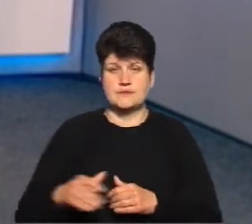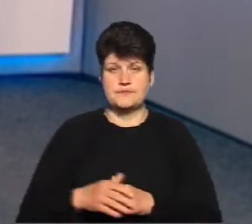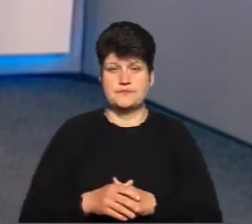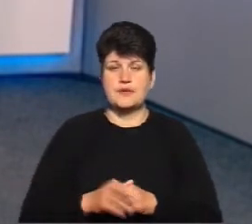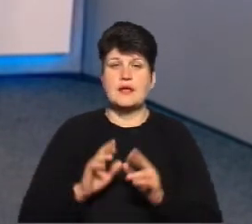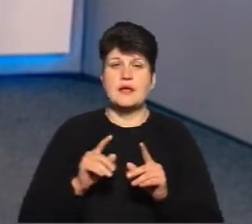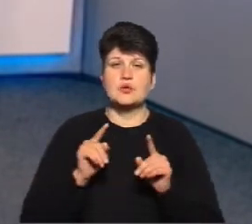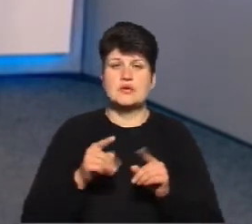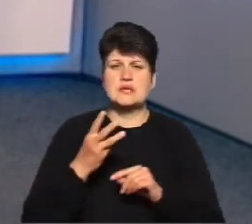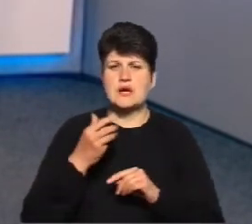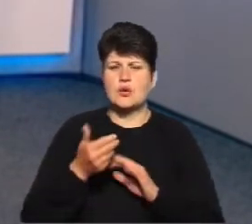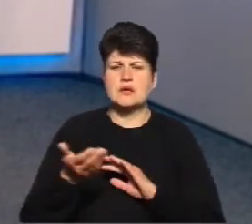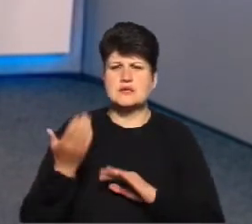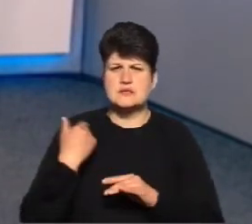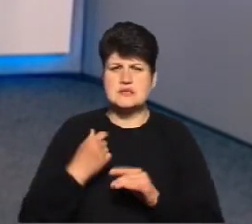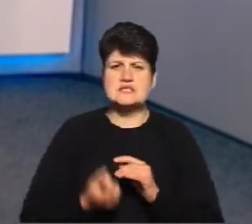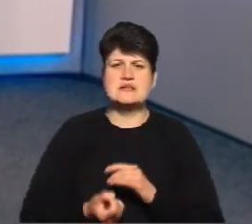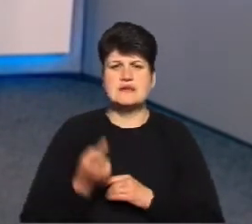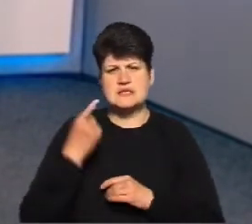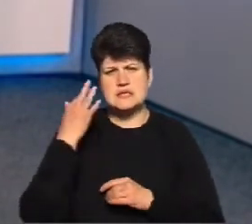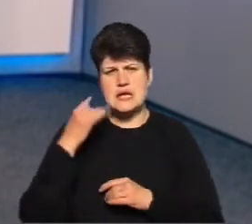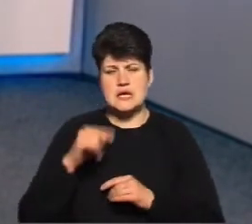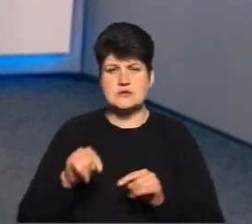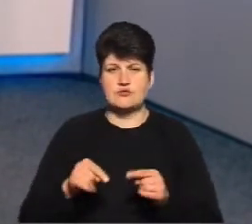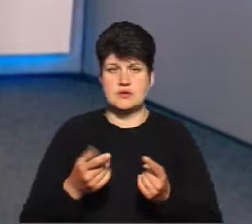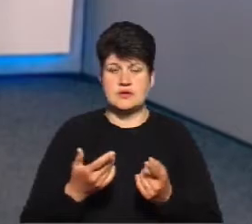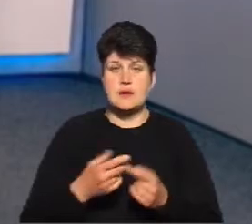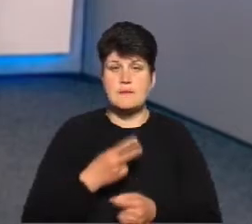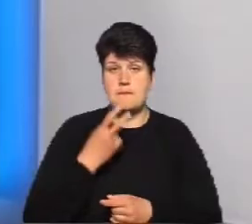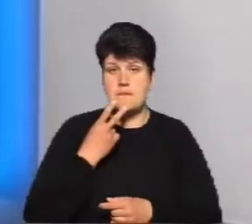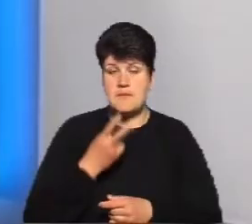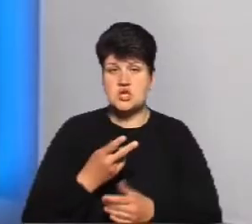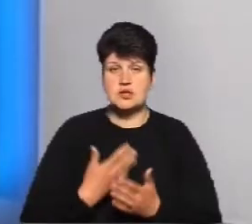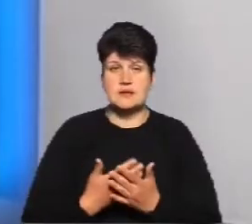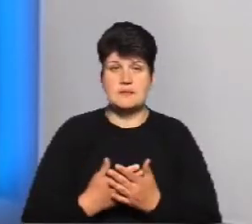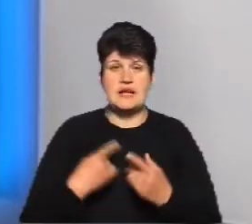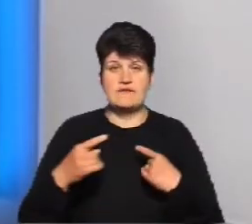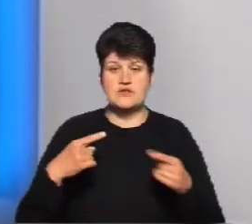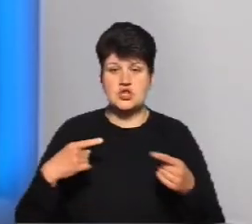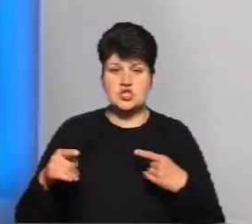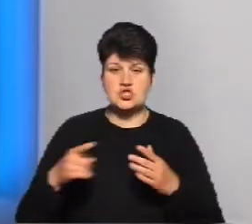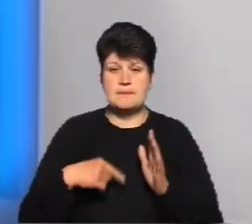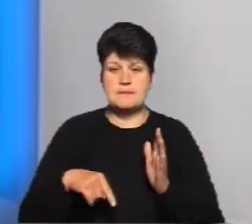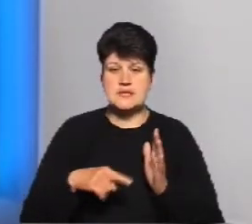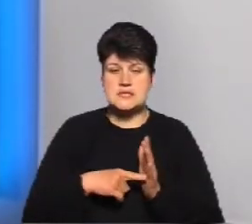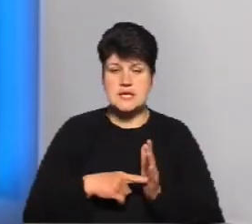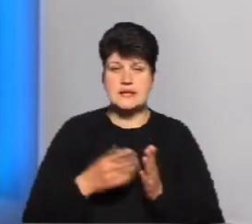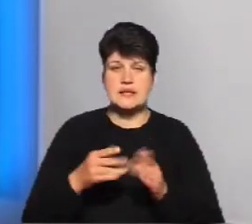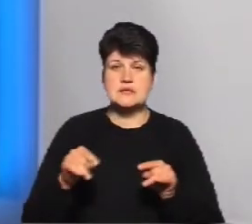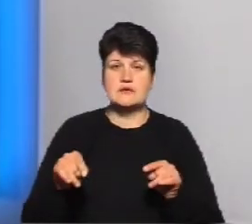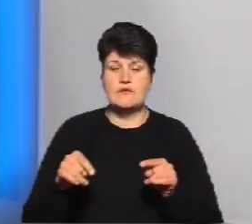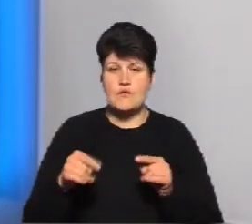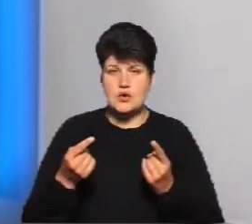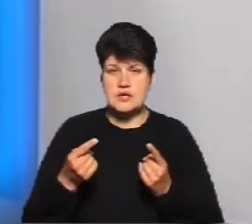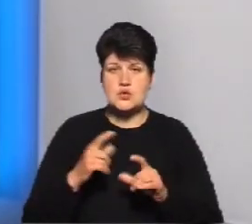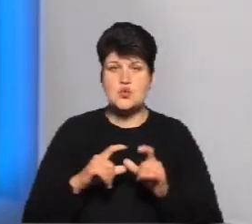3 роки тому, з'явилася взагалі ідея от таке створити? Бачили, напевно, в інших містах, де створювалися вже університети,